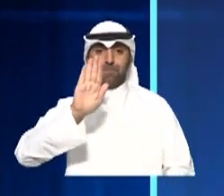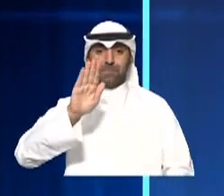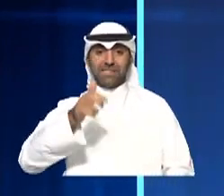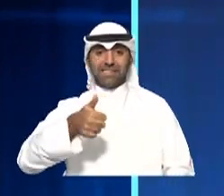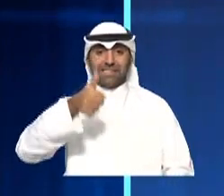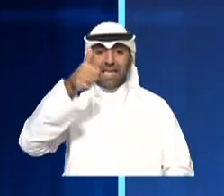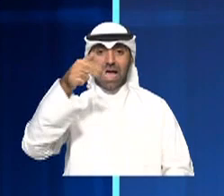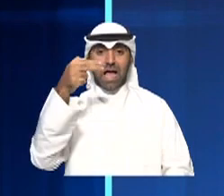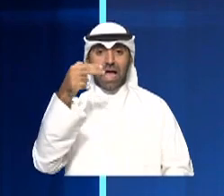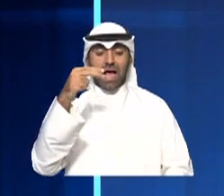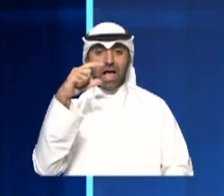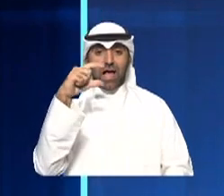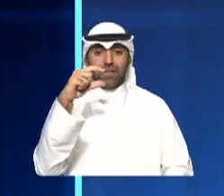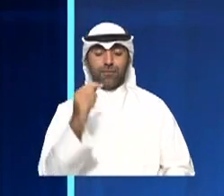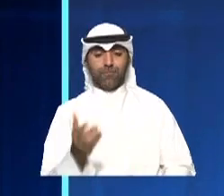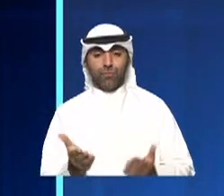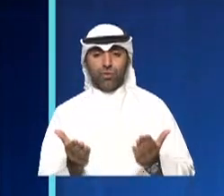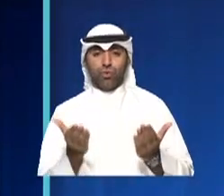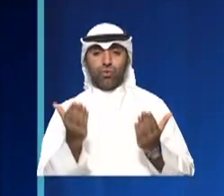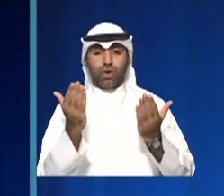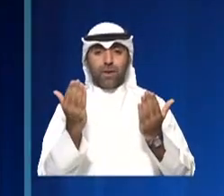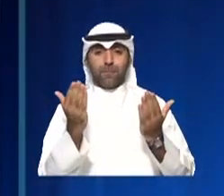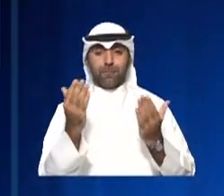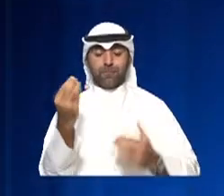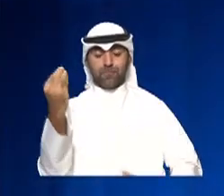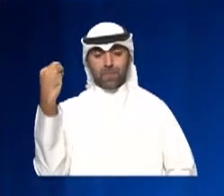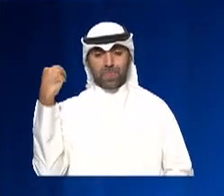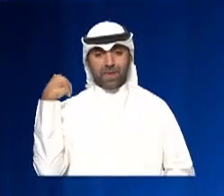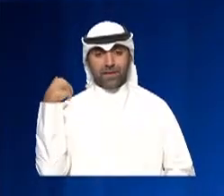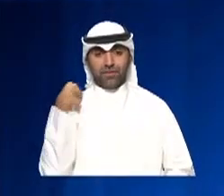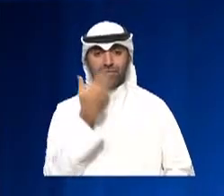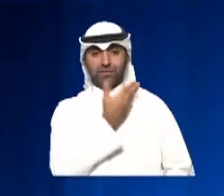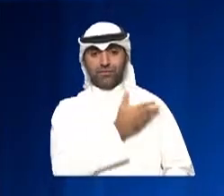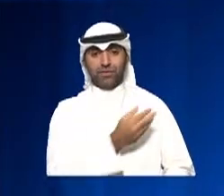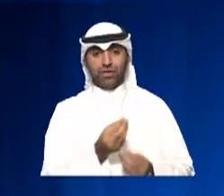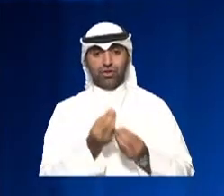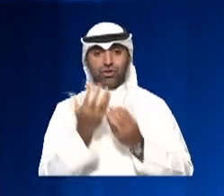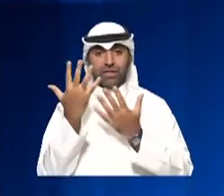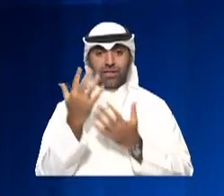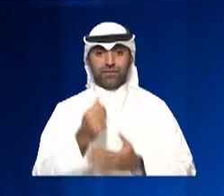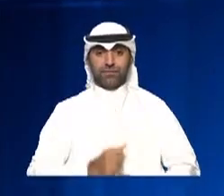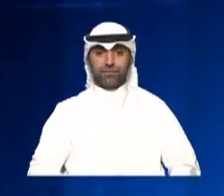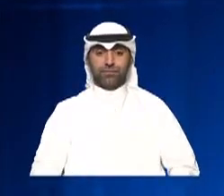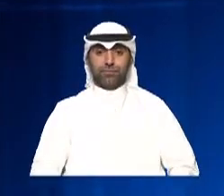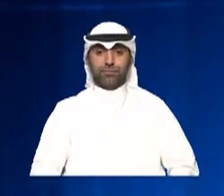صاحب السمو الملكي الأمير سعود بن مساعد بن سعود بن عبد العزيز آل سعود.